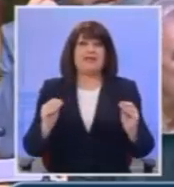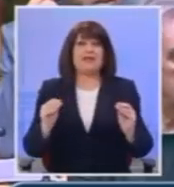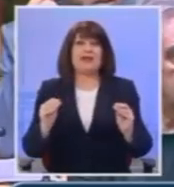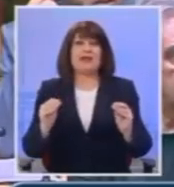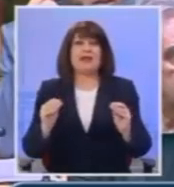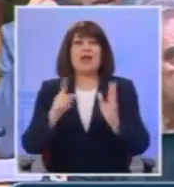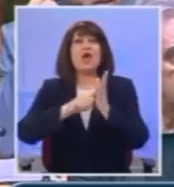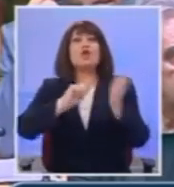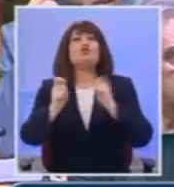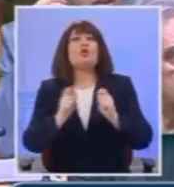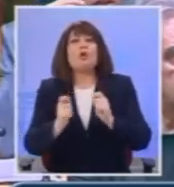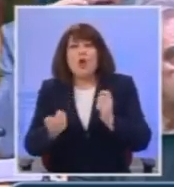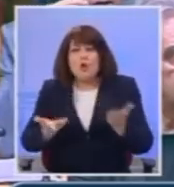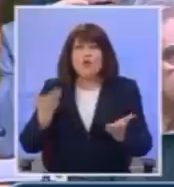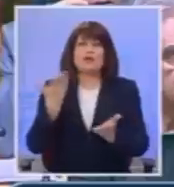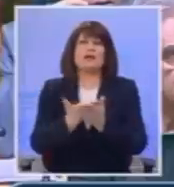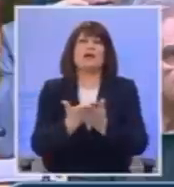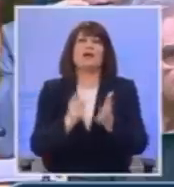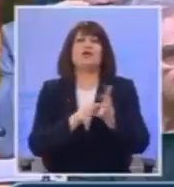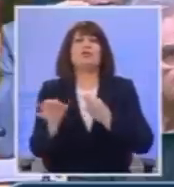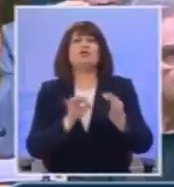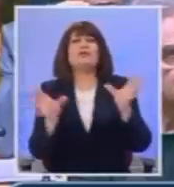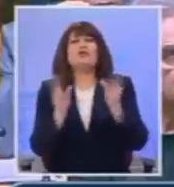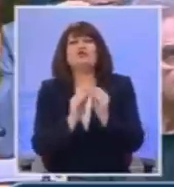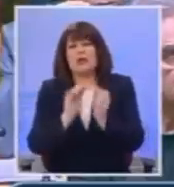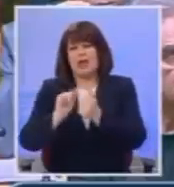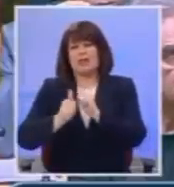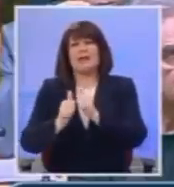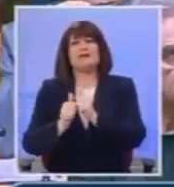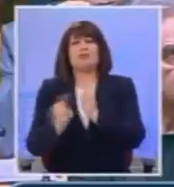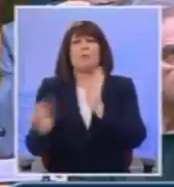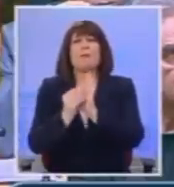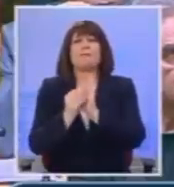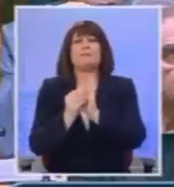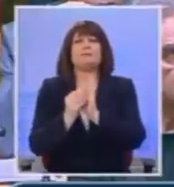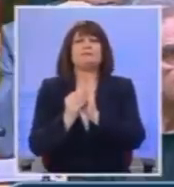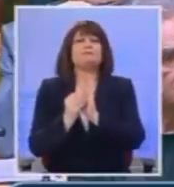σαν τροπολογία στο νομοσχέδιο για τον αθλητισμό,